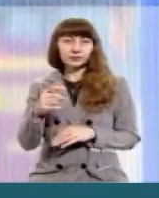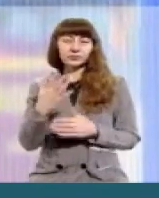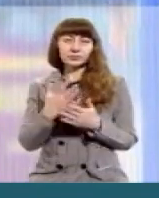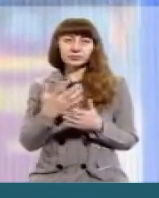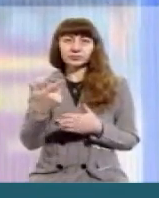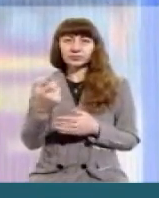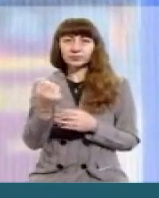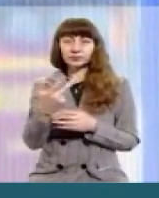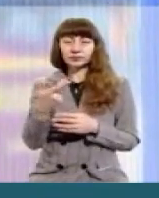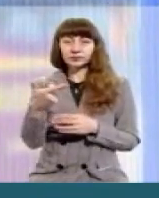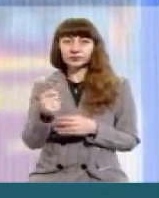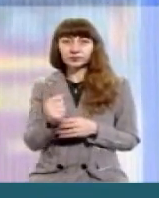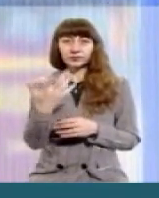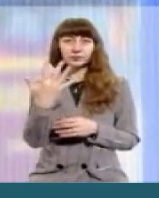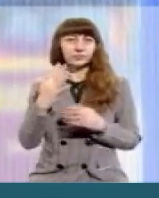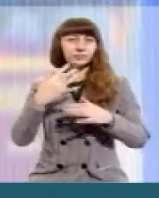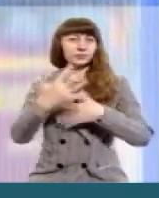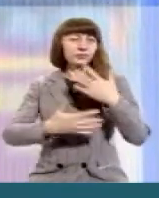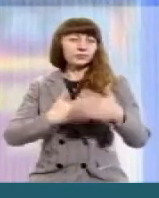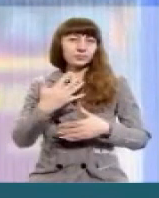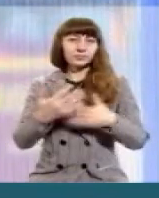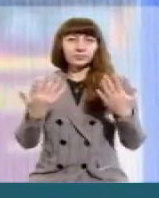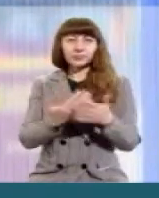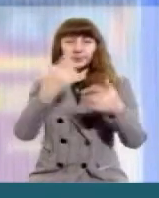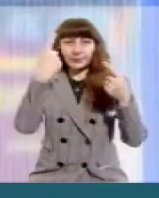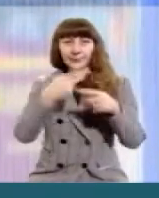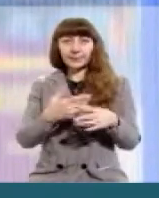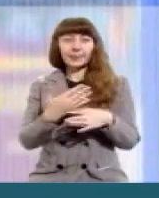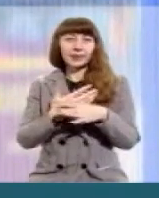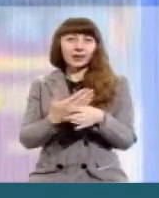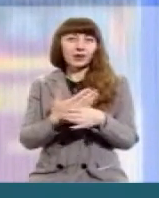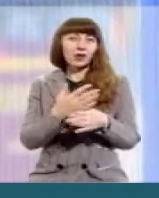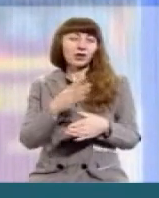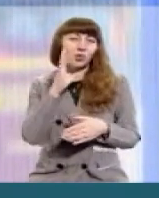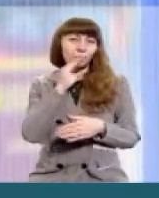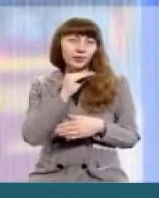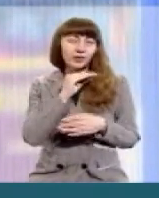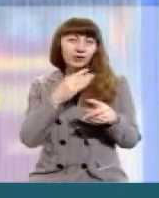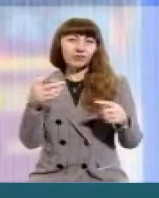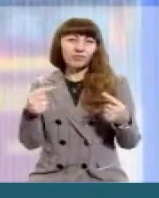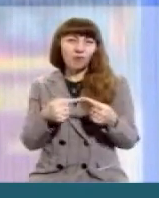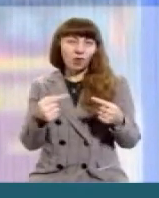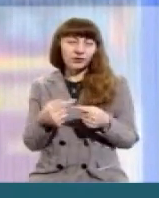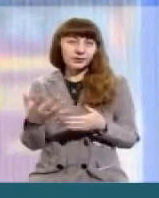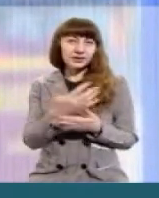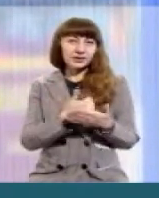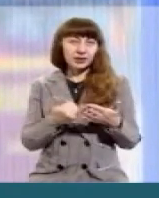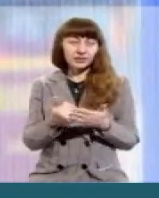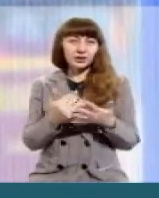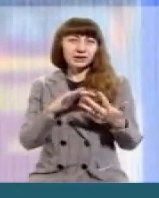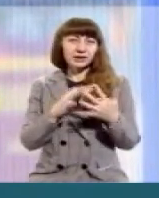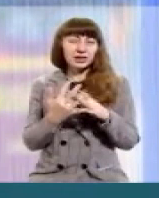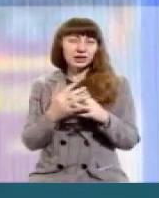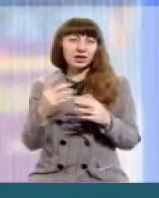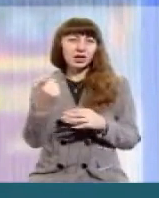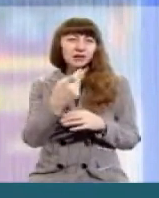миллион теңгеге жаңа 27 техника сатылып алынды. Оның 13-ші трактор және 5-і комбайн. Жаңа техникалар